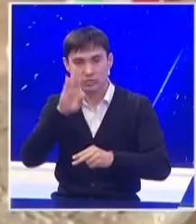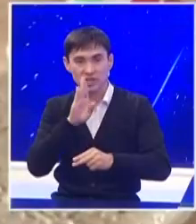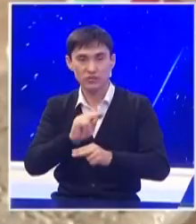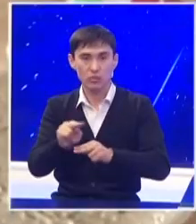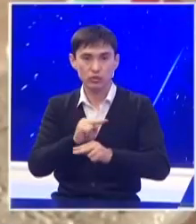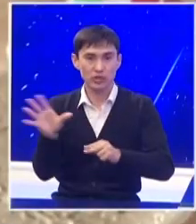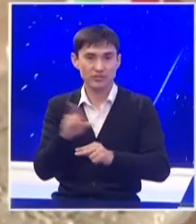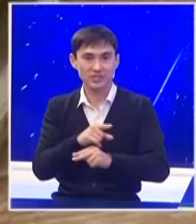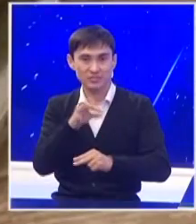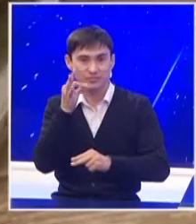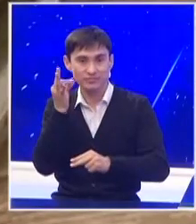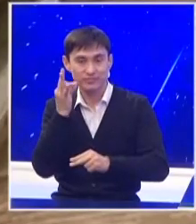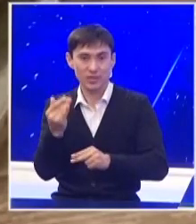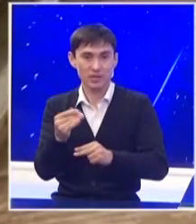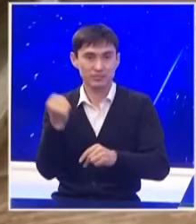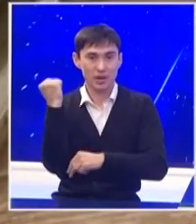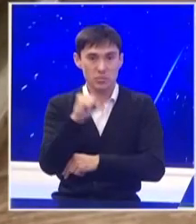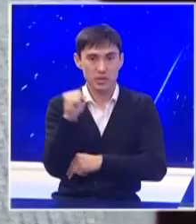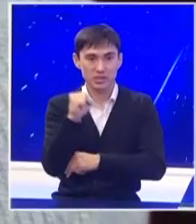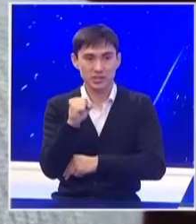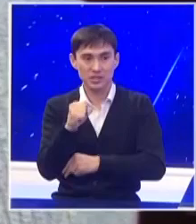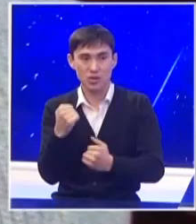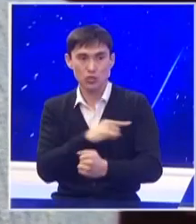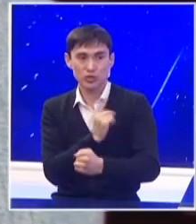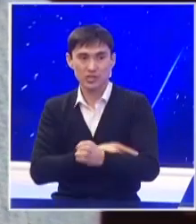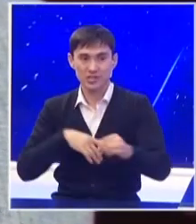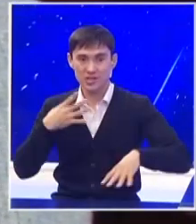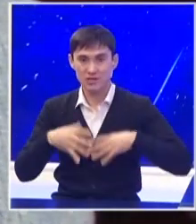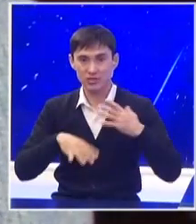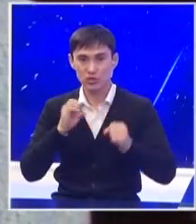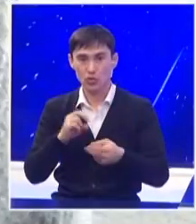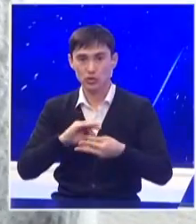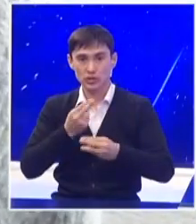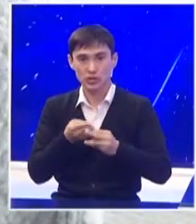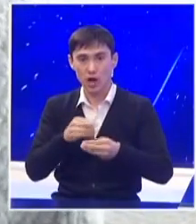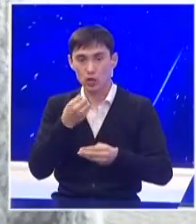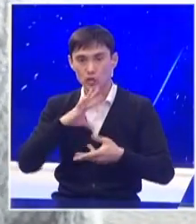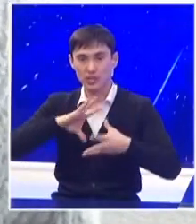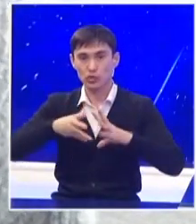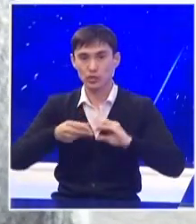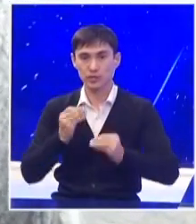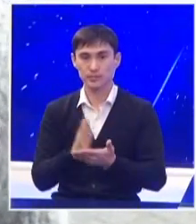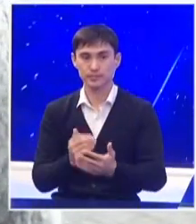обучая их всем хитростям и нюансам армрестлинга. Усиленные тренировки дают очень хорошие результаты.